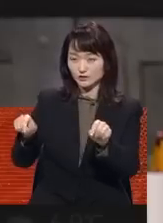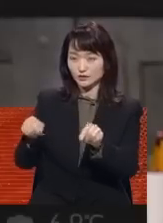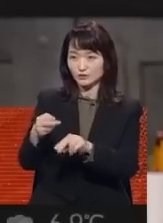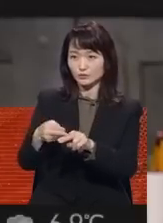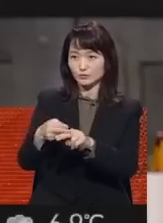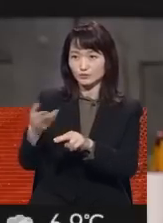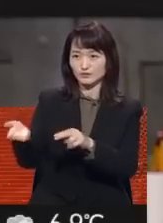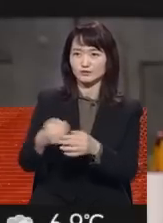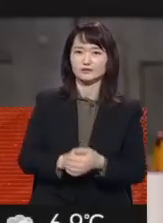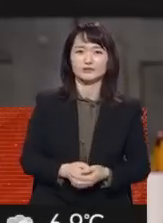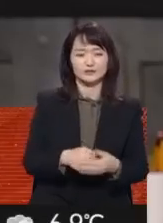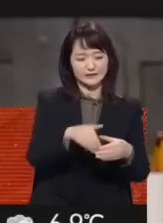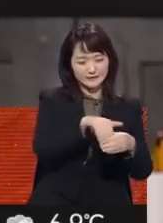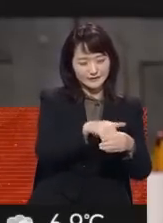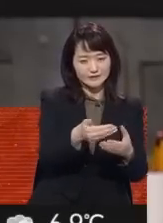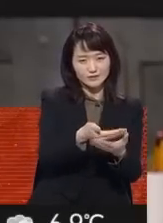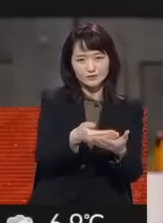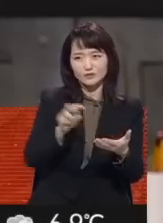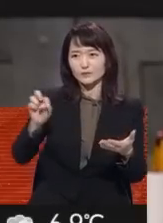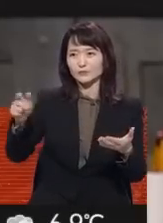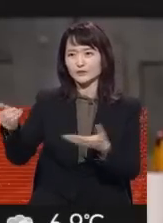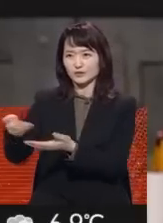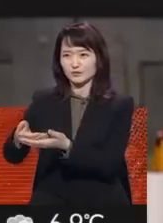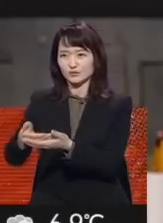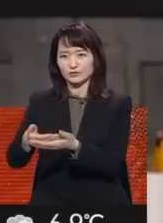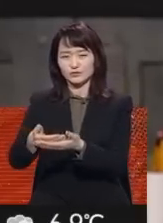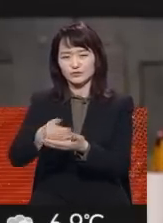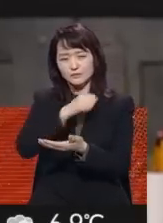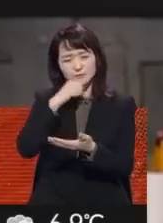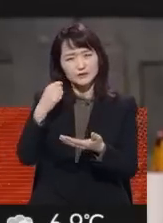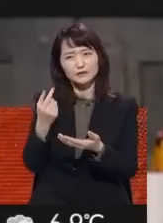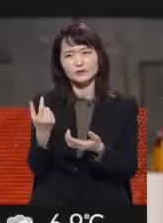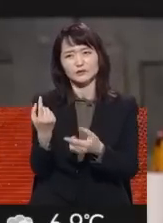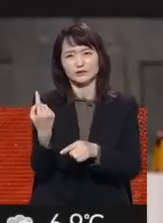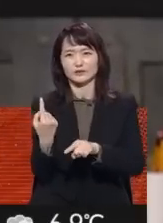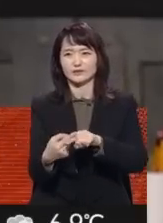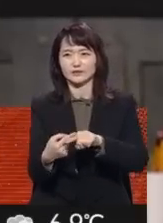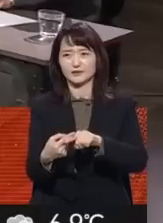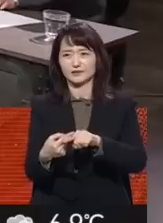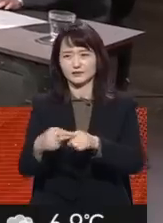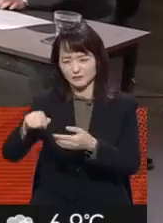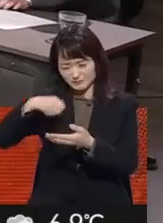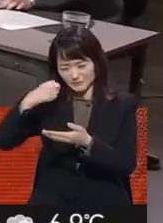된장국하고 맛이 같아도 해주는 거라면 저는 한 그릇 뚝딱 할 수 있을 것 같습니다